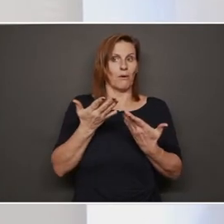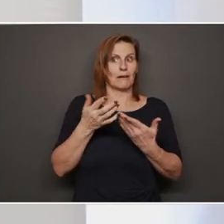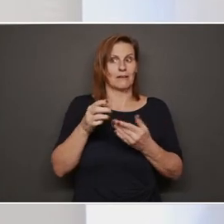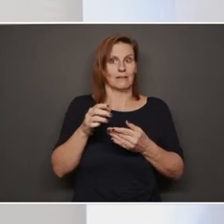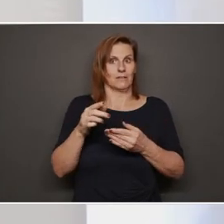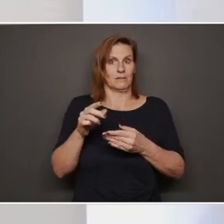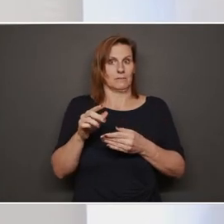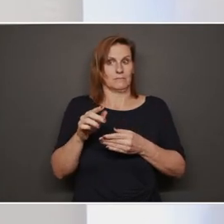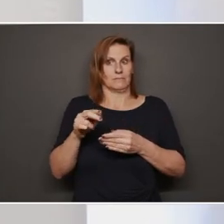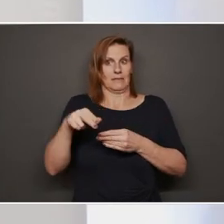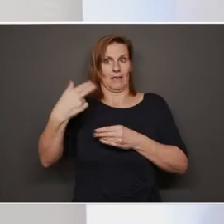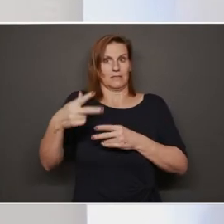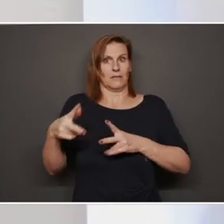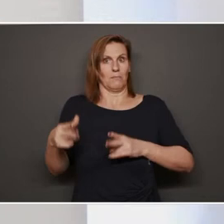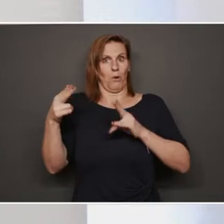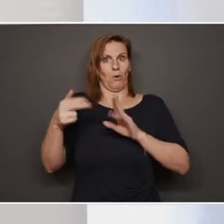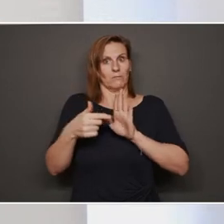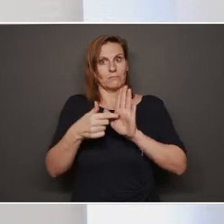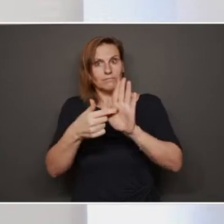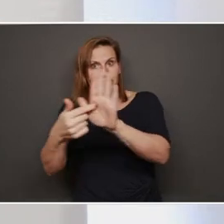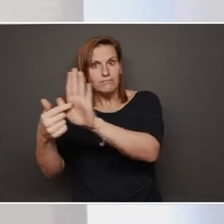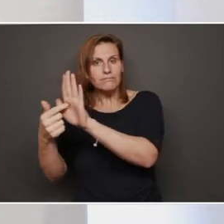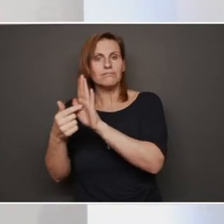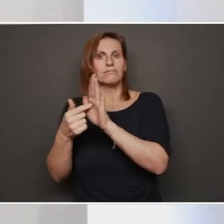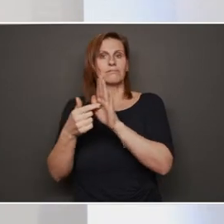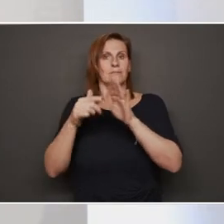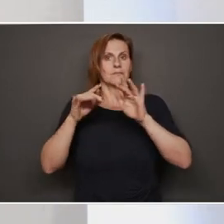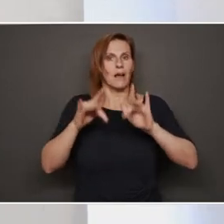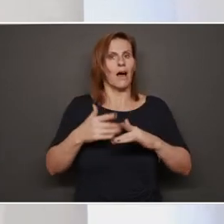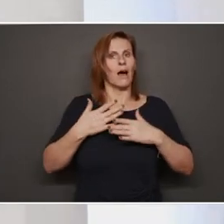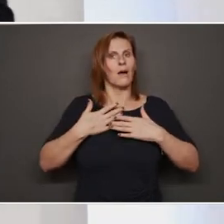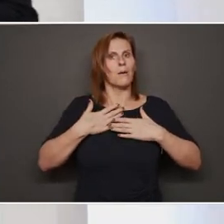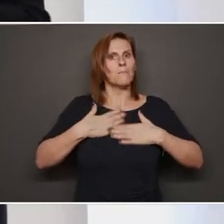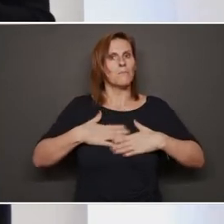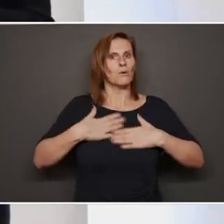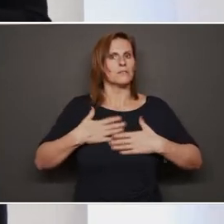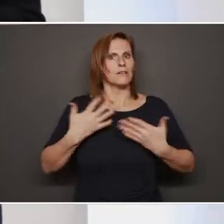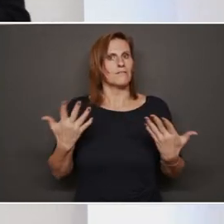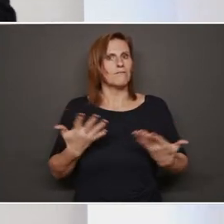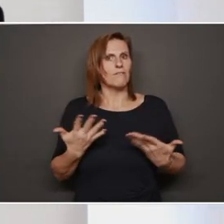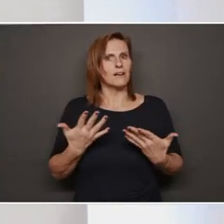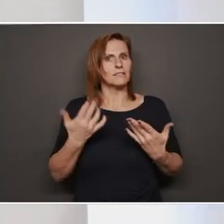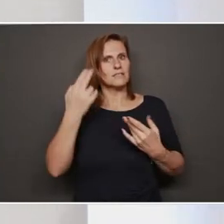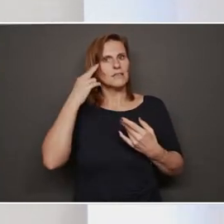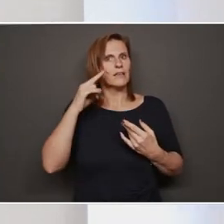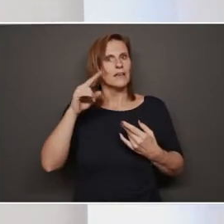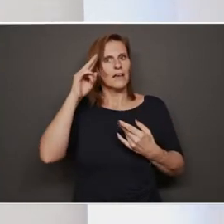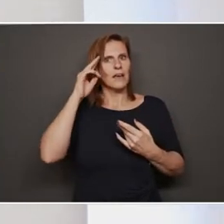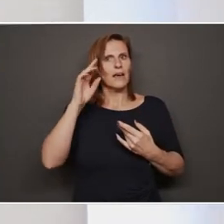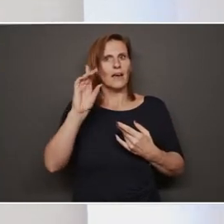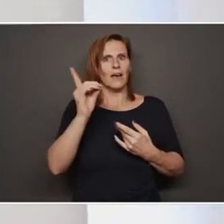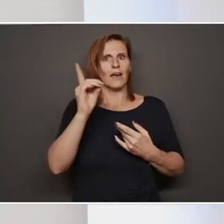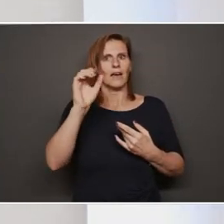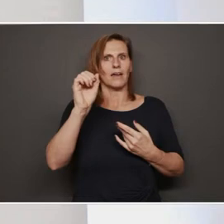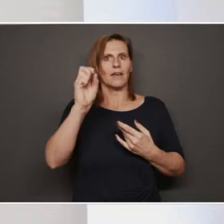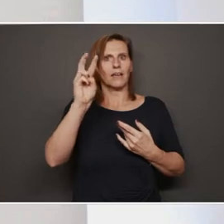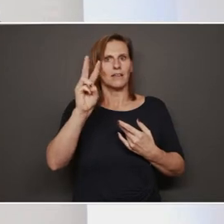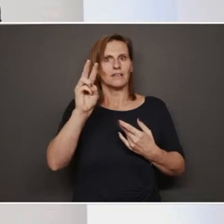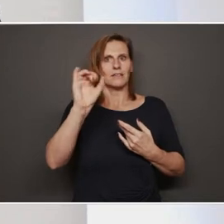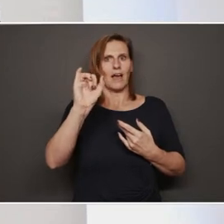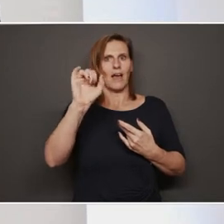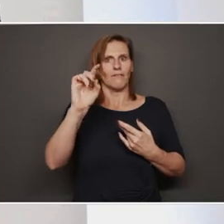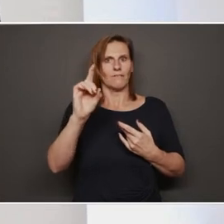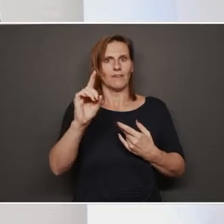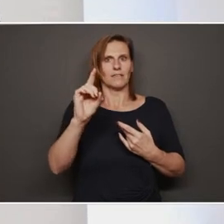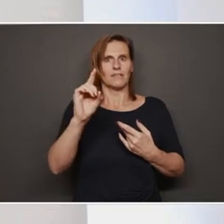Nächsten vor den Vorhang bitten, möchten wir Ihnen Herrn David Hütter vorstellen. In